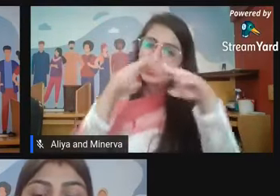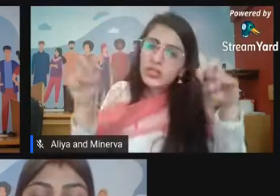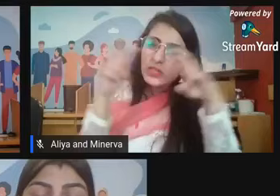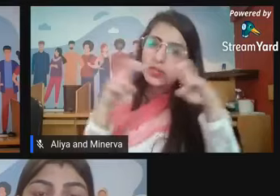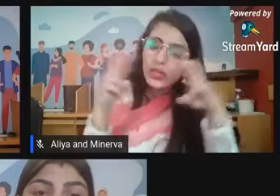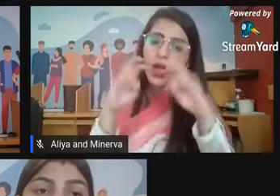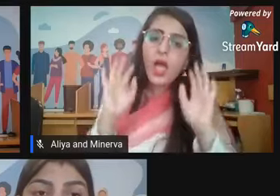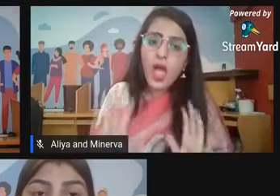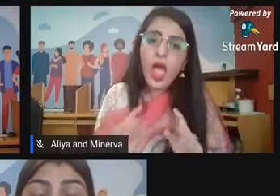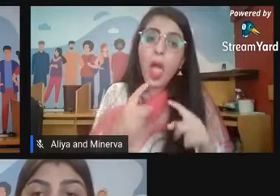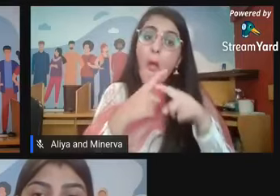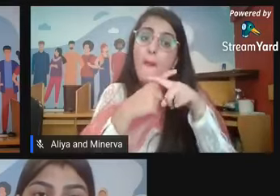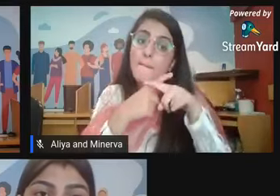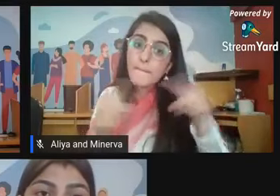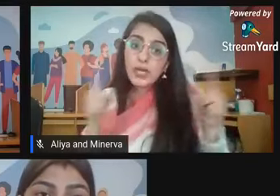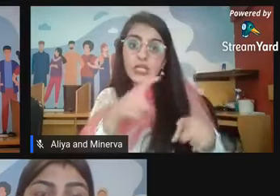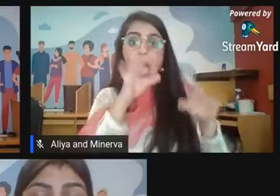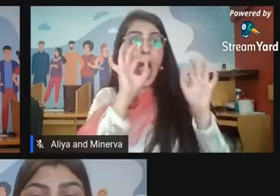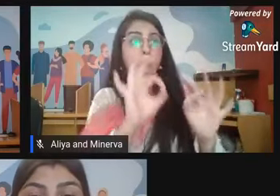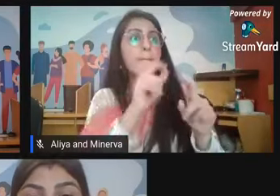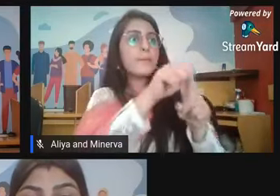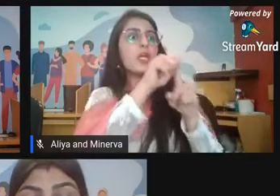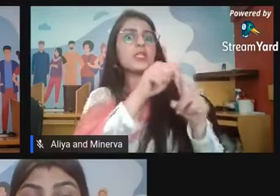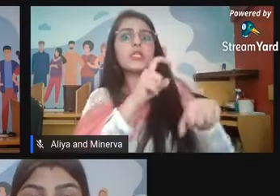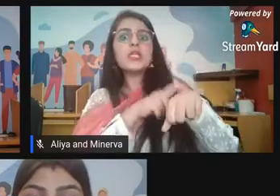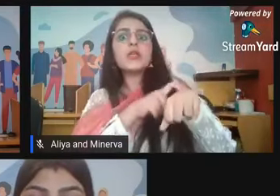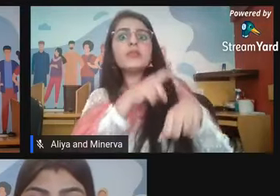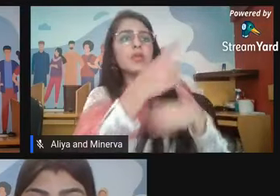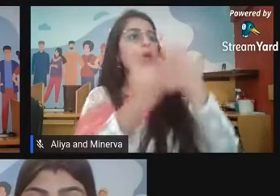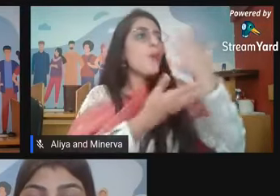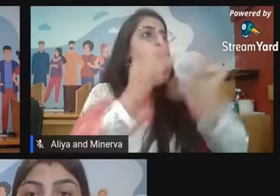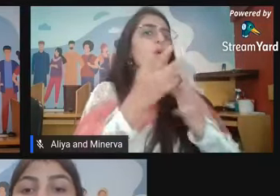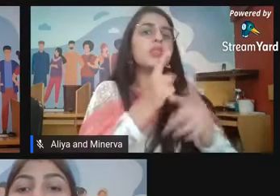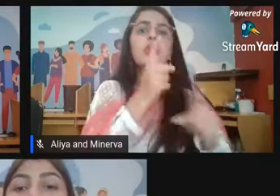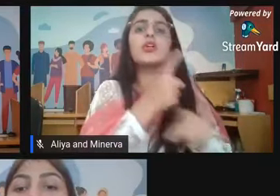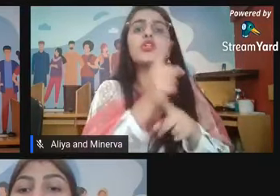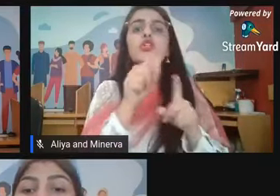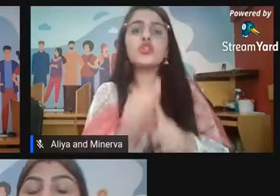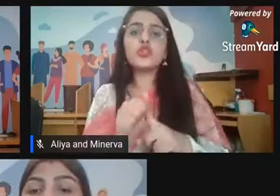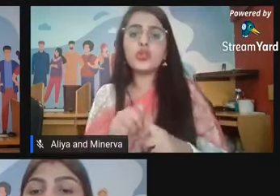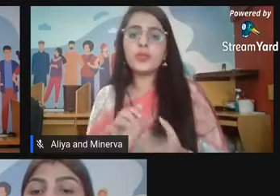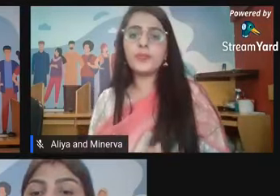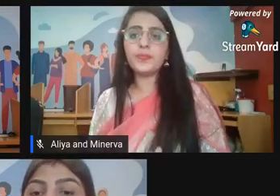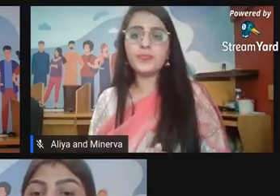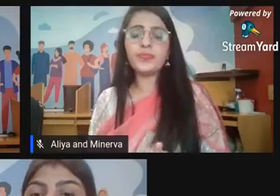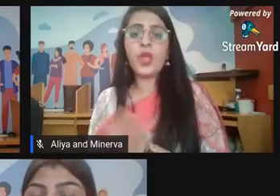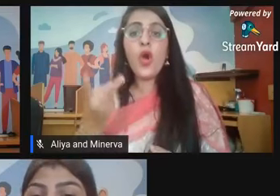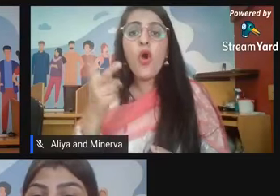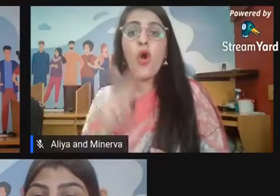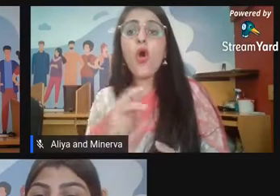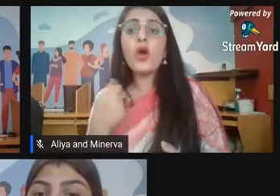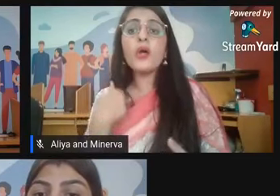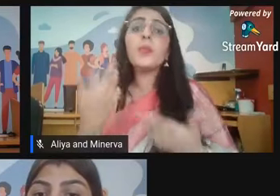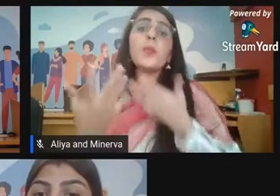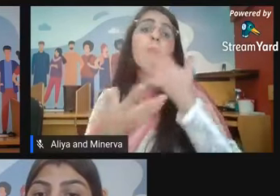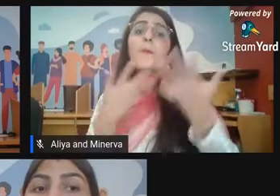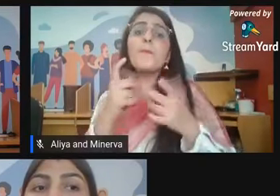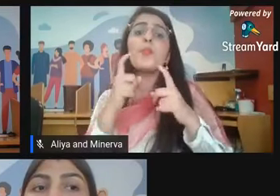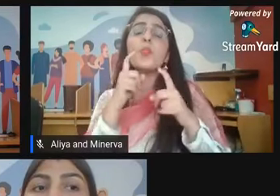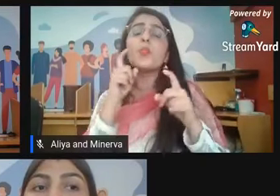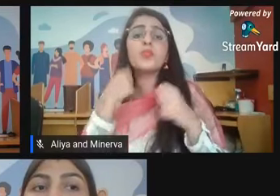yourself, but I think that is like a very prime time where all of this these sessions should happen. Acha mujhe ek aur baat aapse puchni thi,